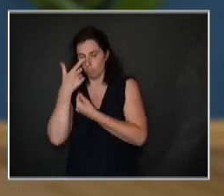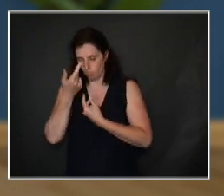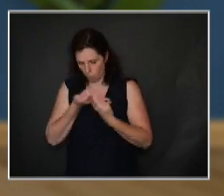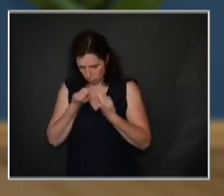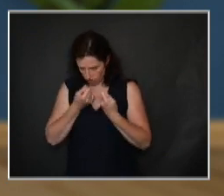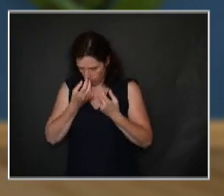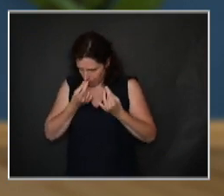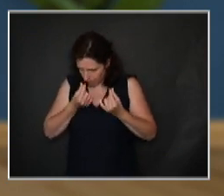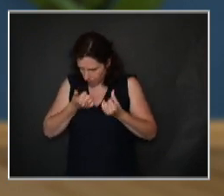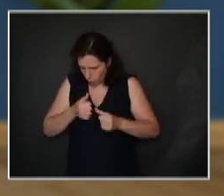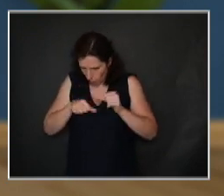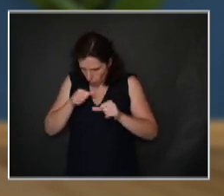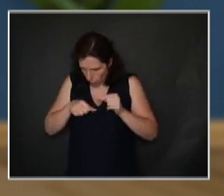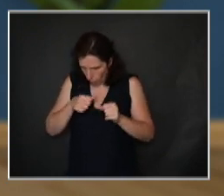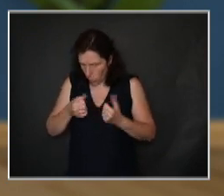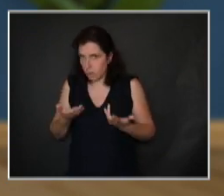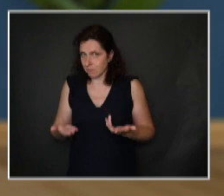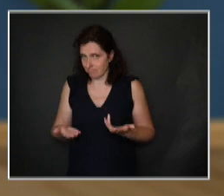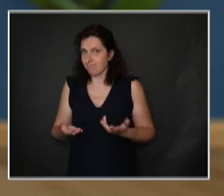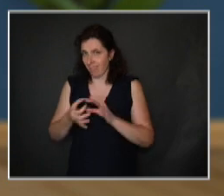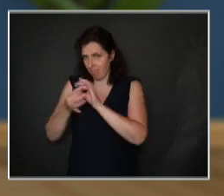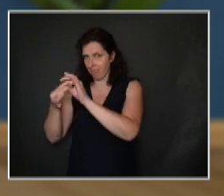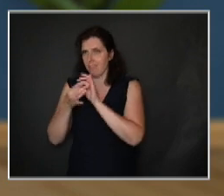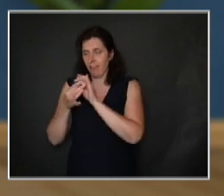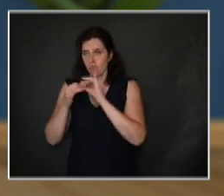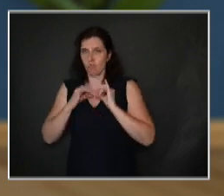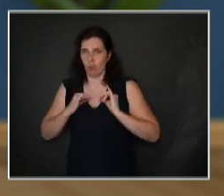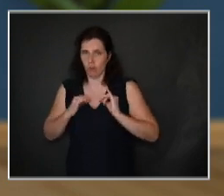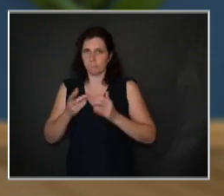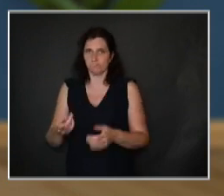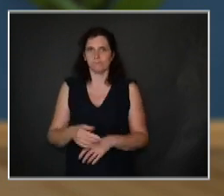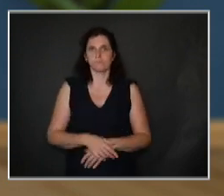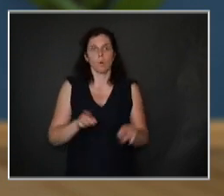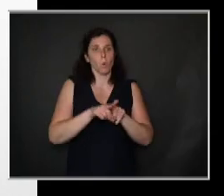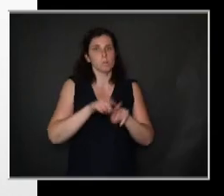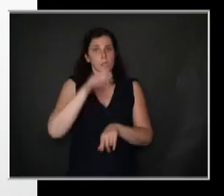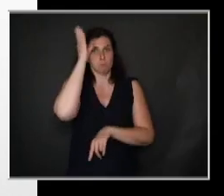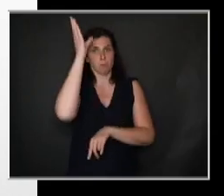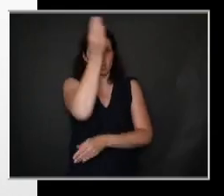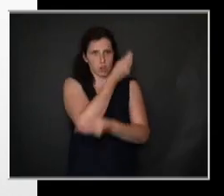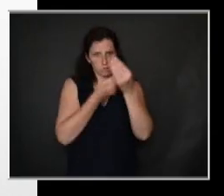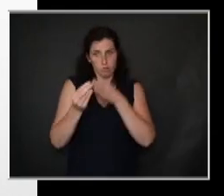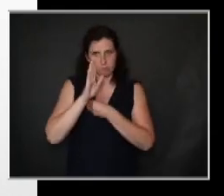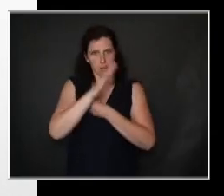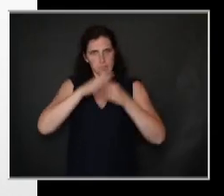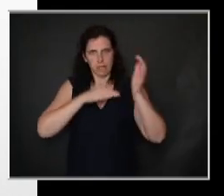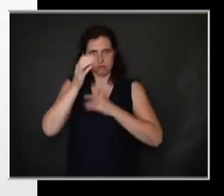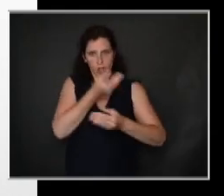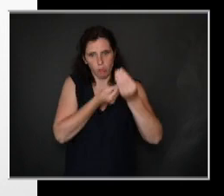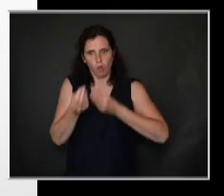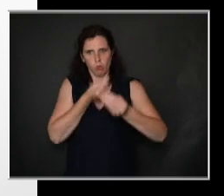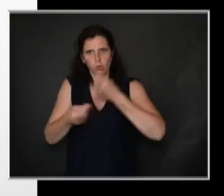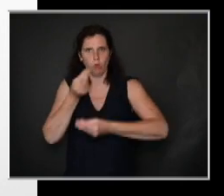de ressentir et de vivre sa lombalgie. Il y a des facteurs favorisants professionnels. Il y a des métiers qui sont exposés plus que d'autres